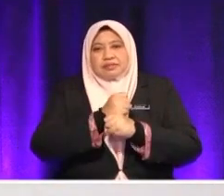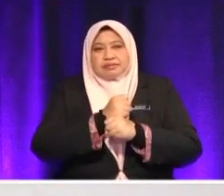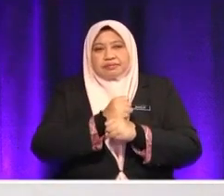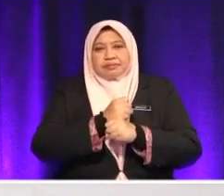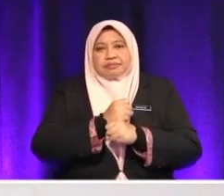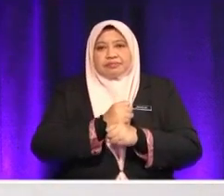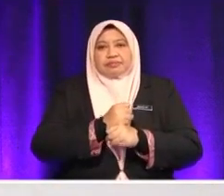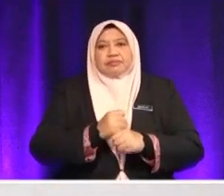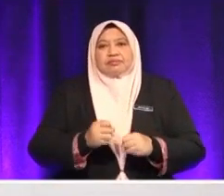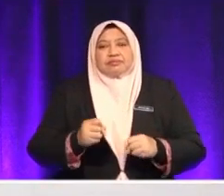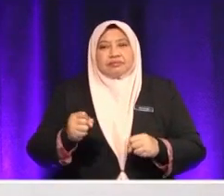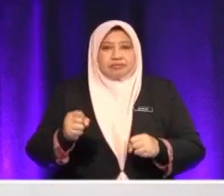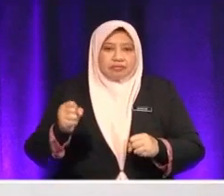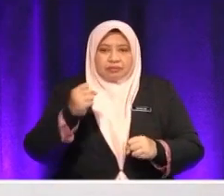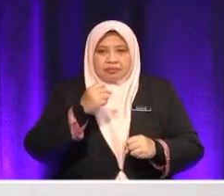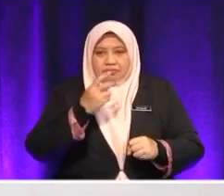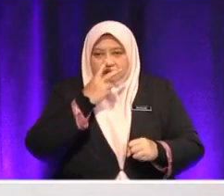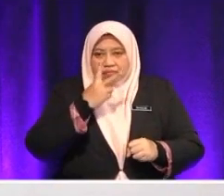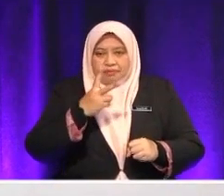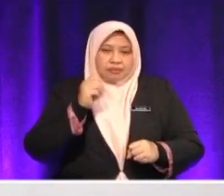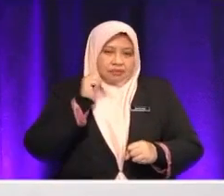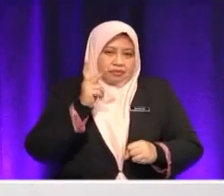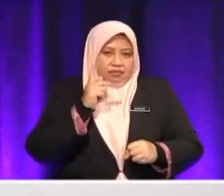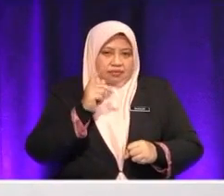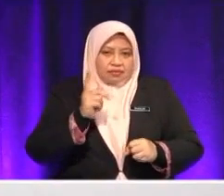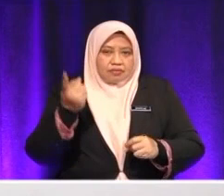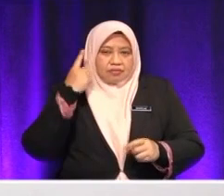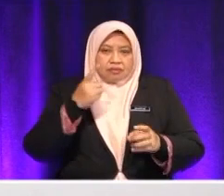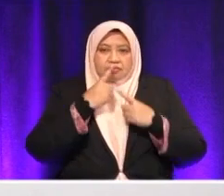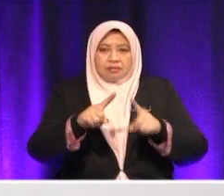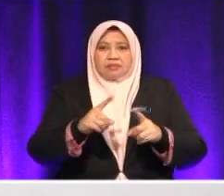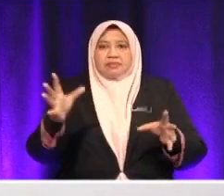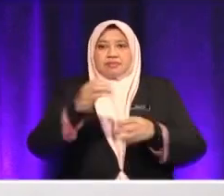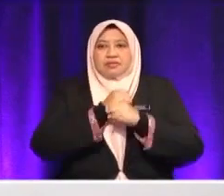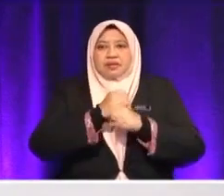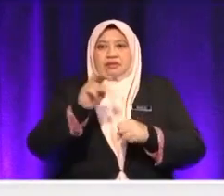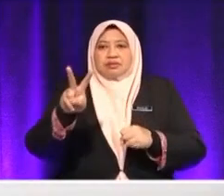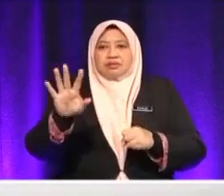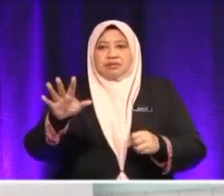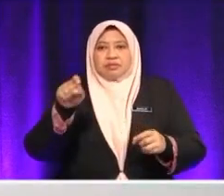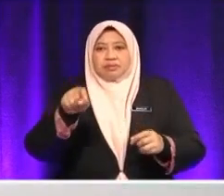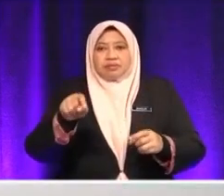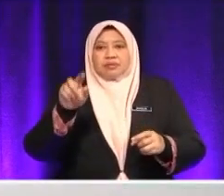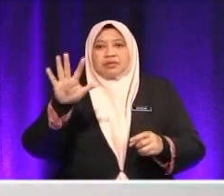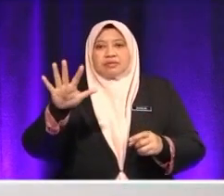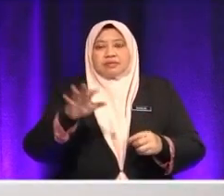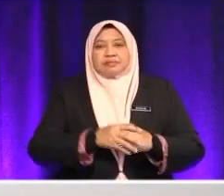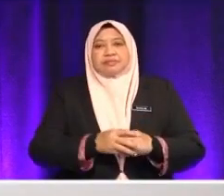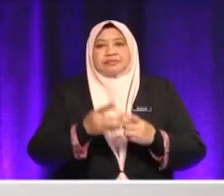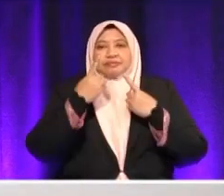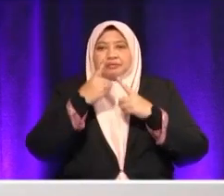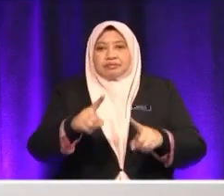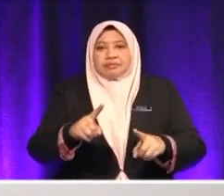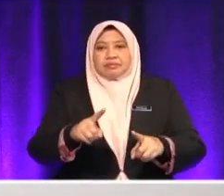Wow Oke saya nampak Atika dulu pula kali ini kita dapat dan